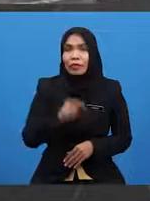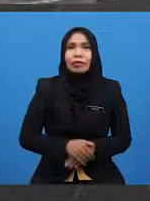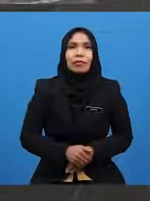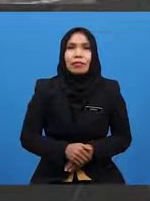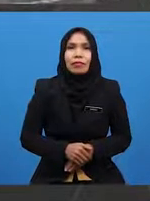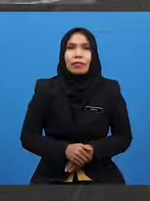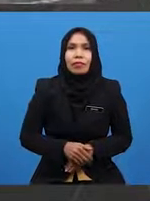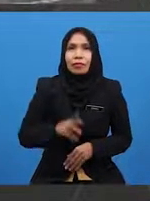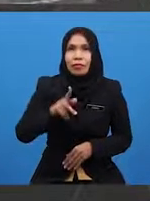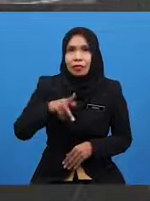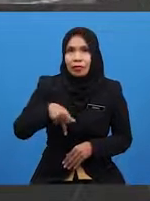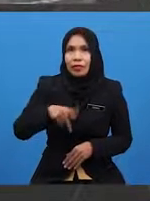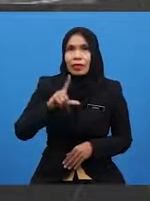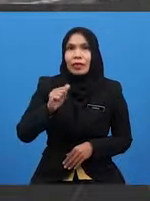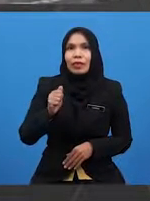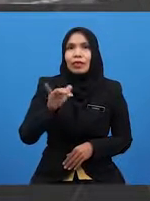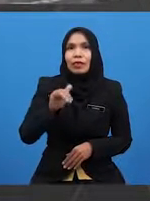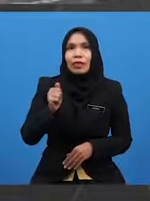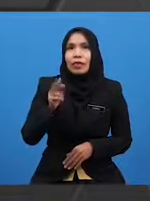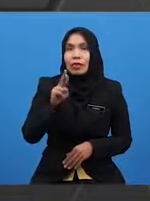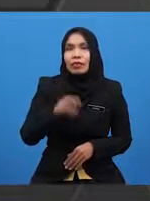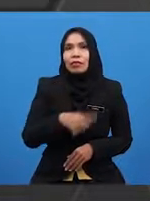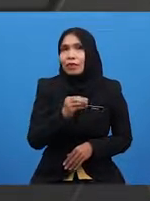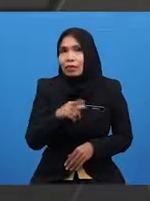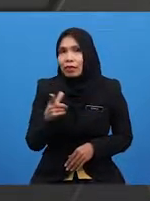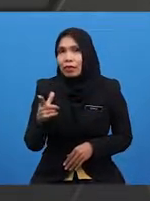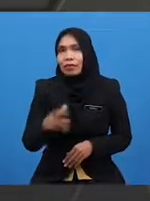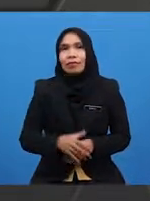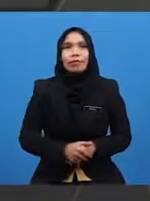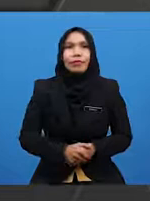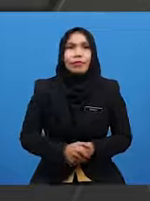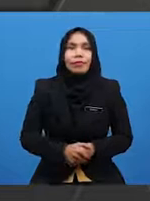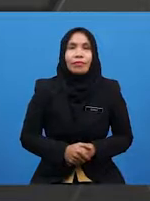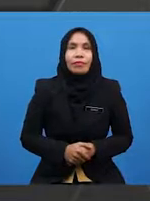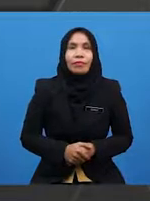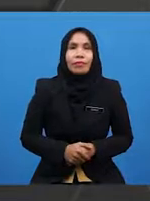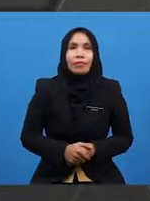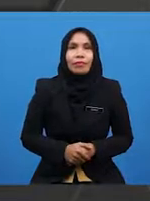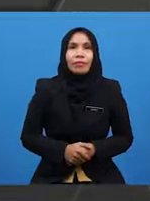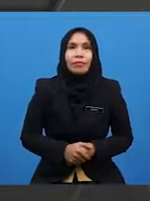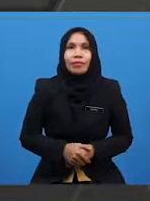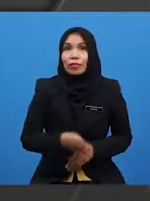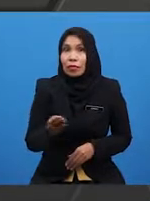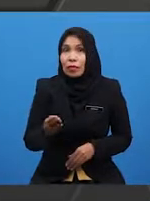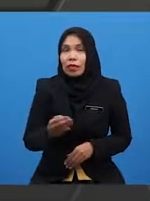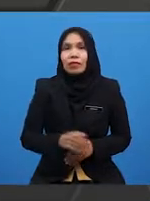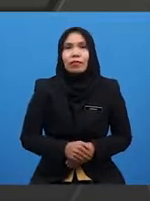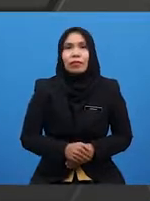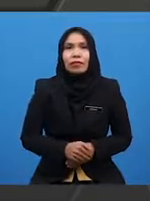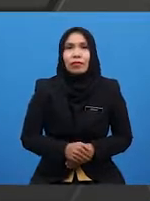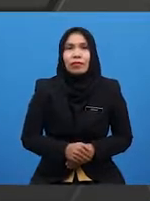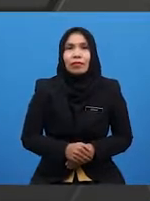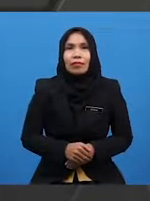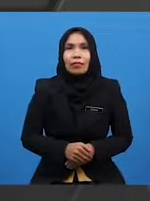spanar, tukul, dan sebagainya. Teknik: bahan utama seperti logam